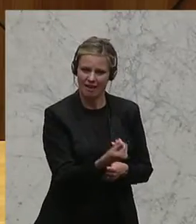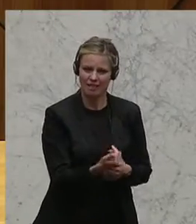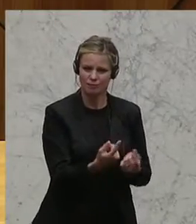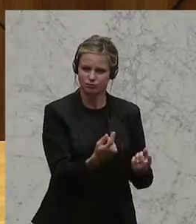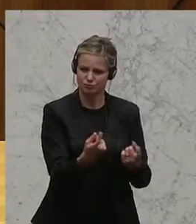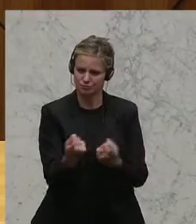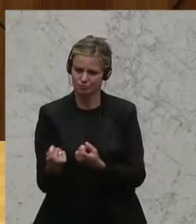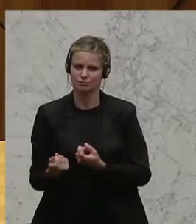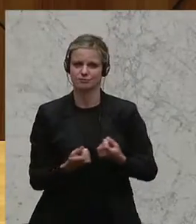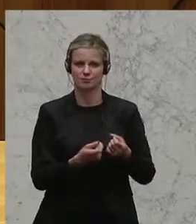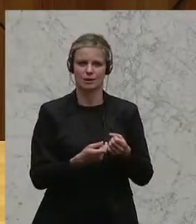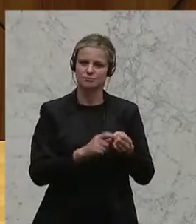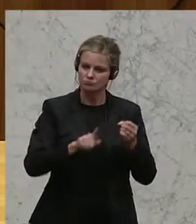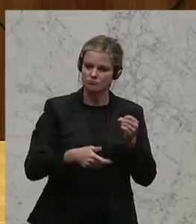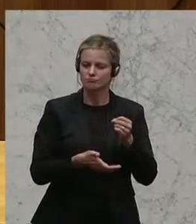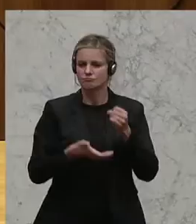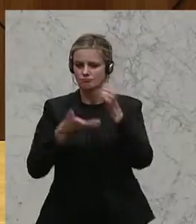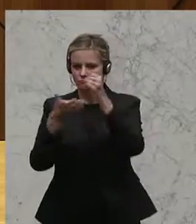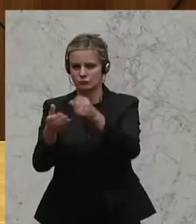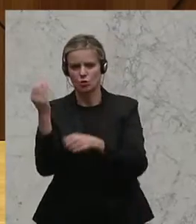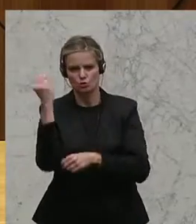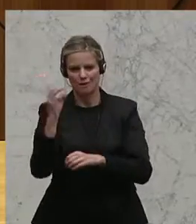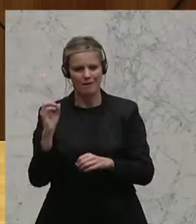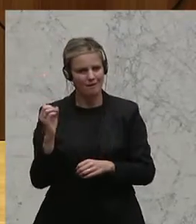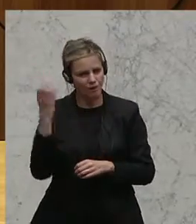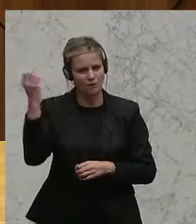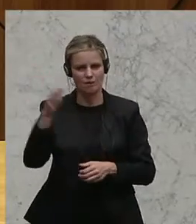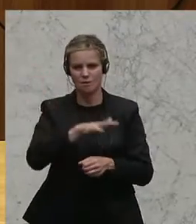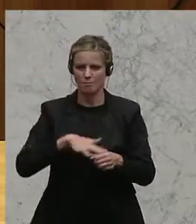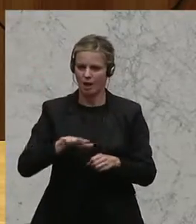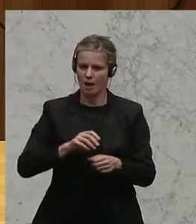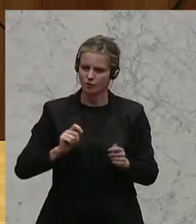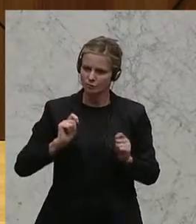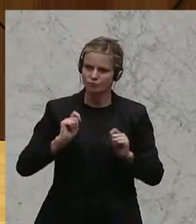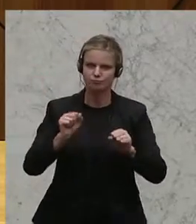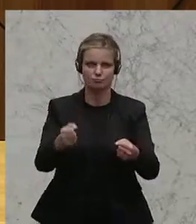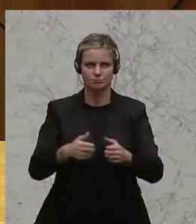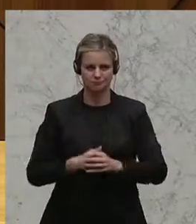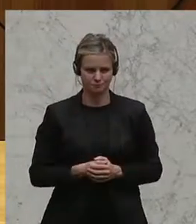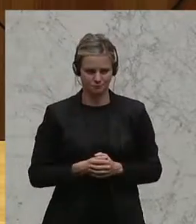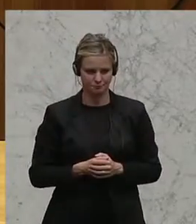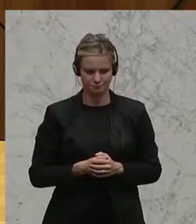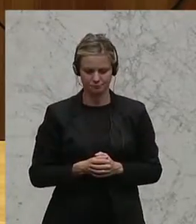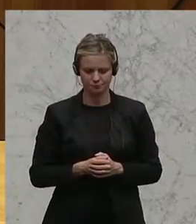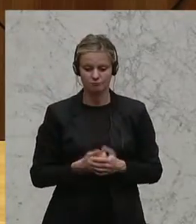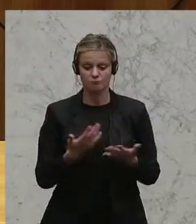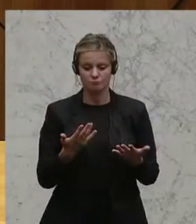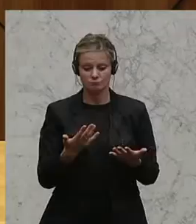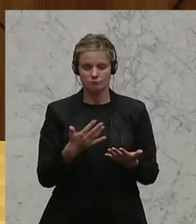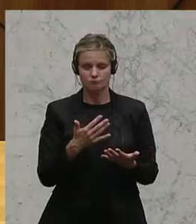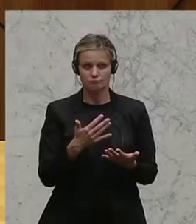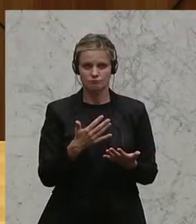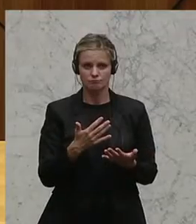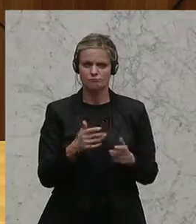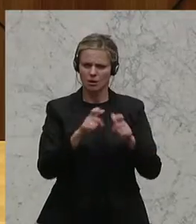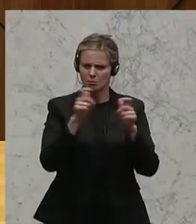bringen können, um im innovativen Bereich hier etwas zu bewegen. Es gab nicht viel, was an diesem